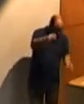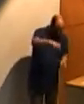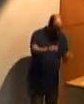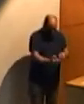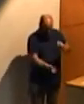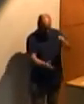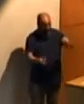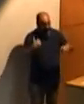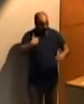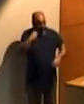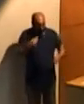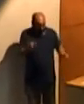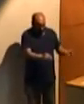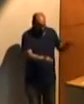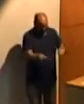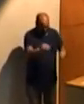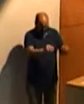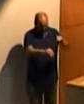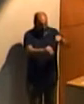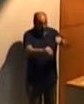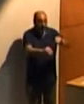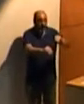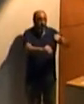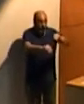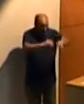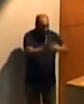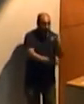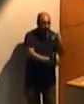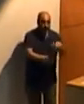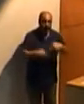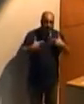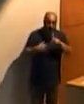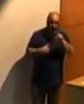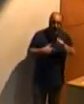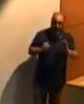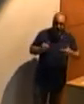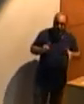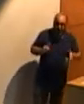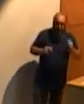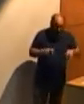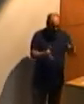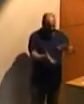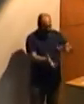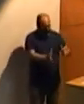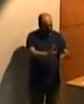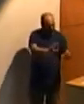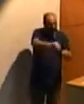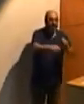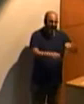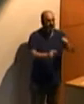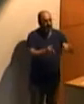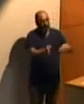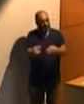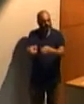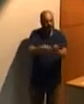être humain est ce que je peux produire du vent créé du vivant façonnez du vivant je peux déjà l'orienter